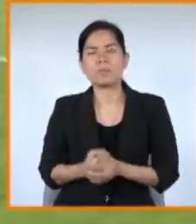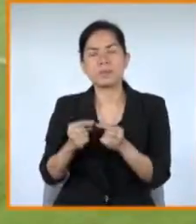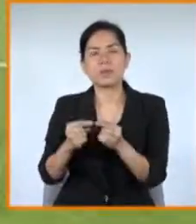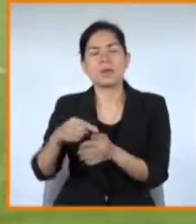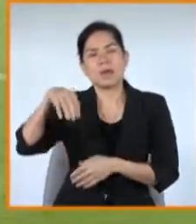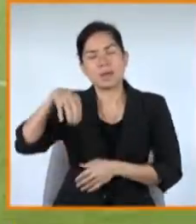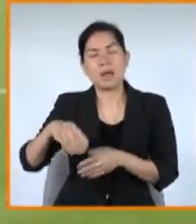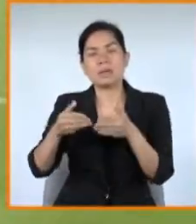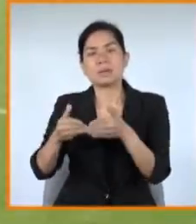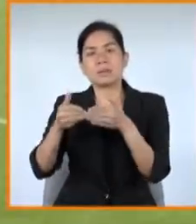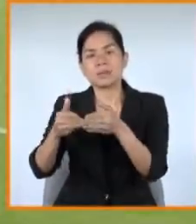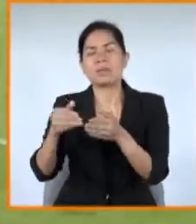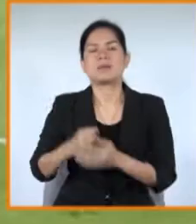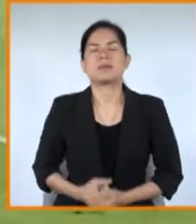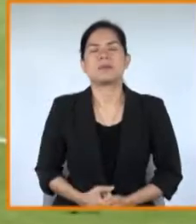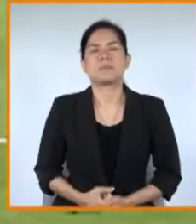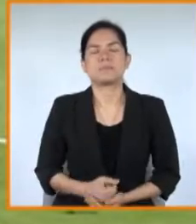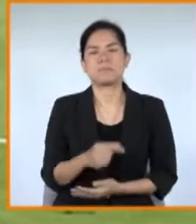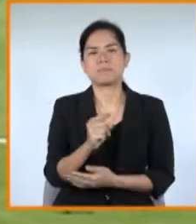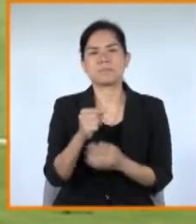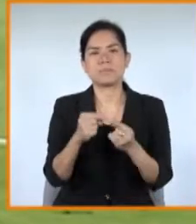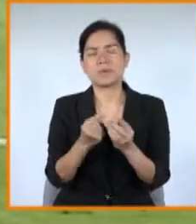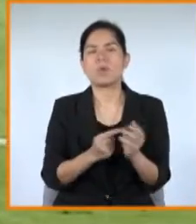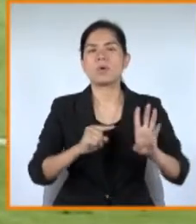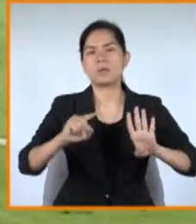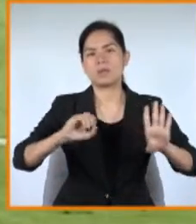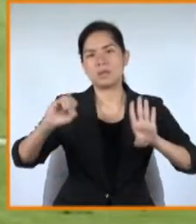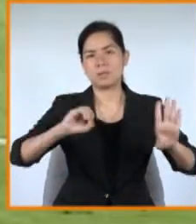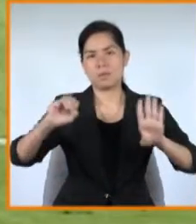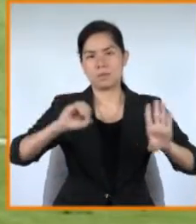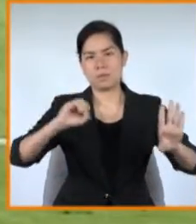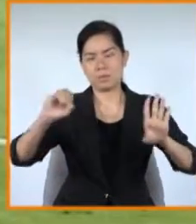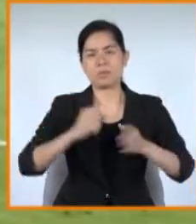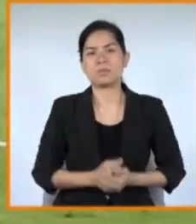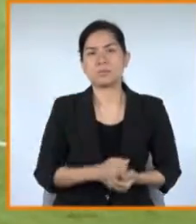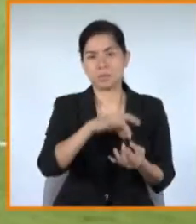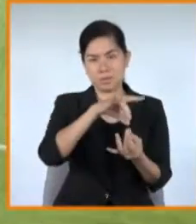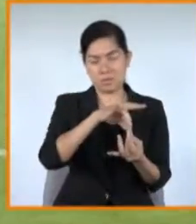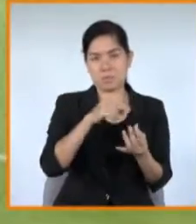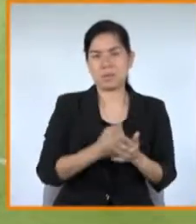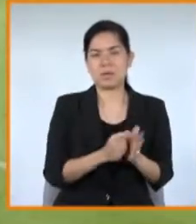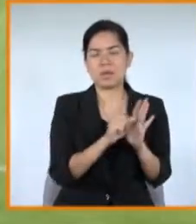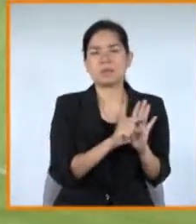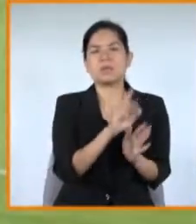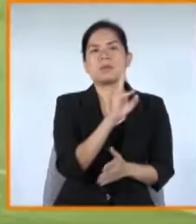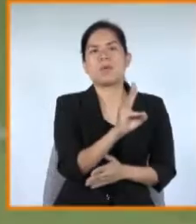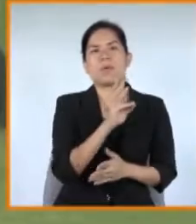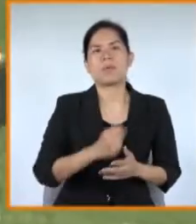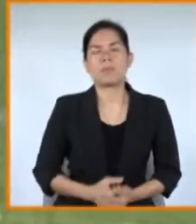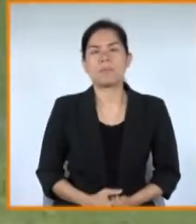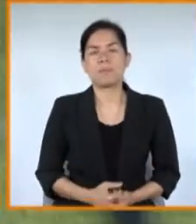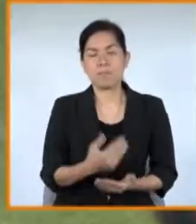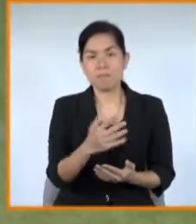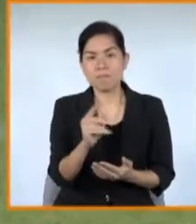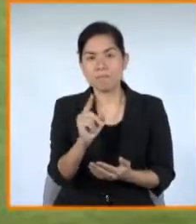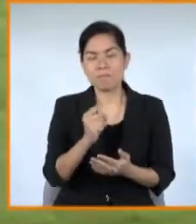จากยามาฮ่าลีกดิวิชั่น1นะครับไปแบบขาดลอย 4-0 เจ้าบ้านได้ประตูจากจอนบาโจนาทีที่6นะครับจากนั้น